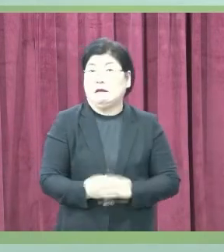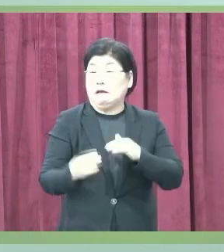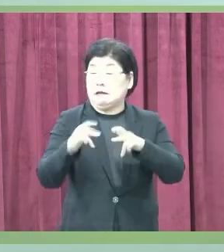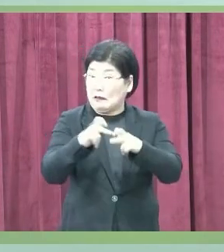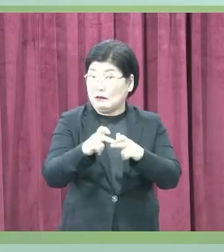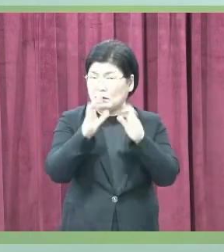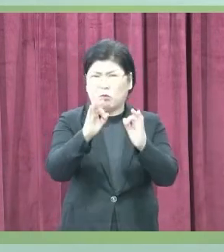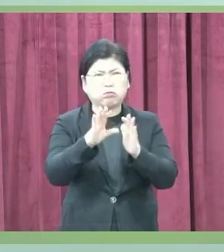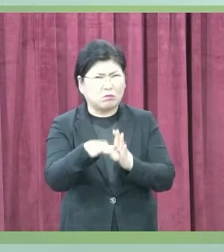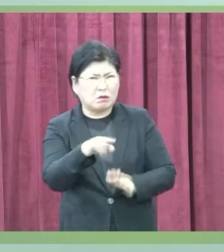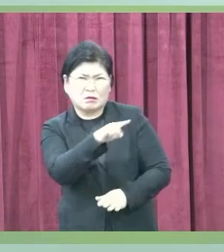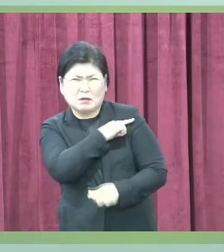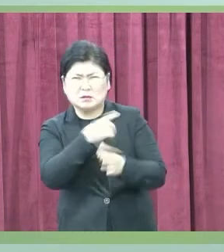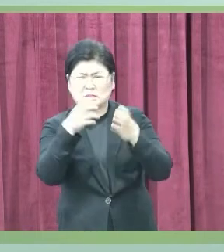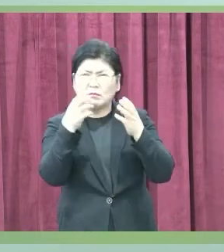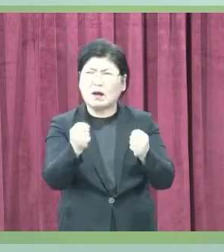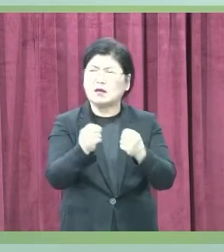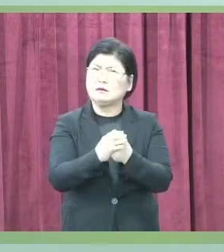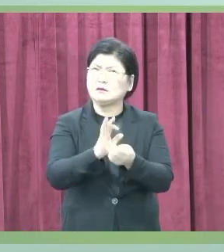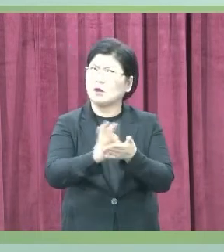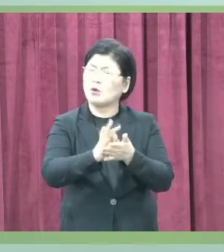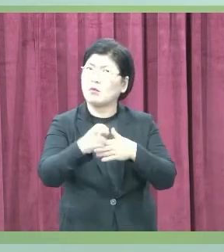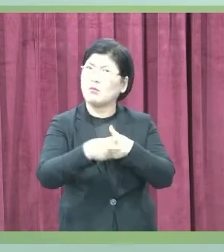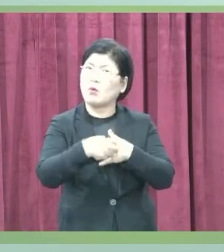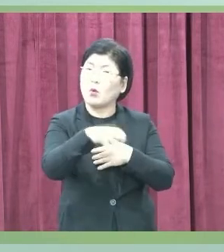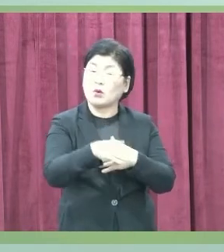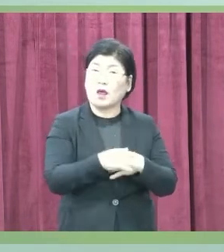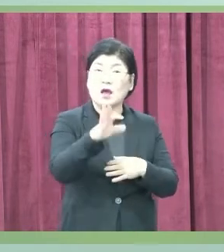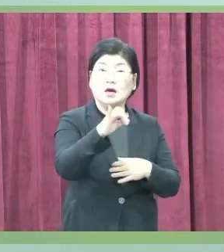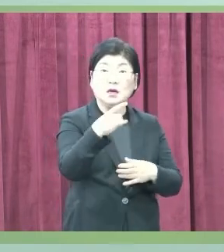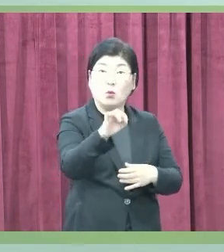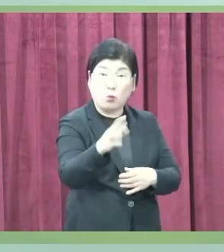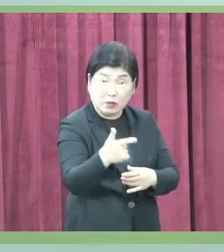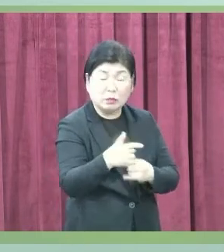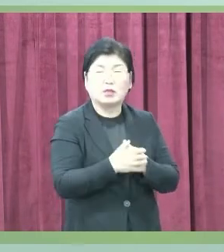장애인이 보면은 가장 많이 이용하는 의료기관은 의원이고, 그 다음이